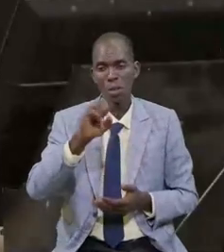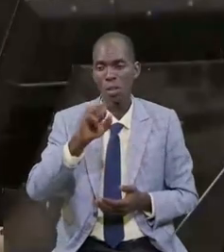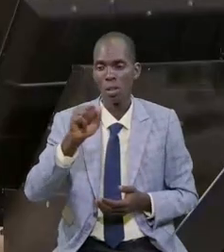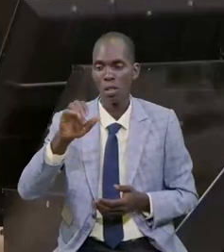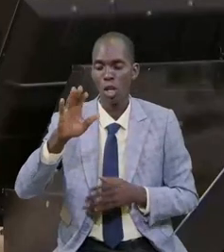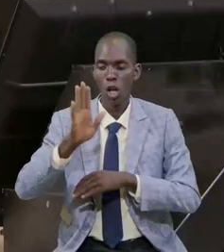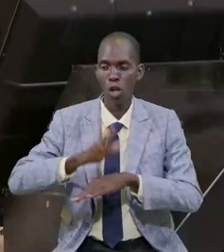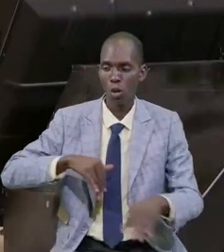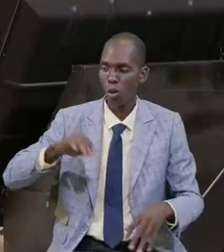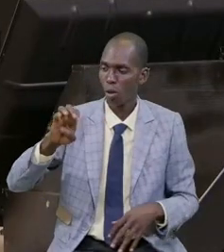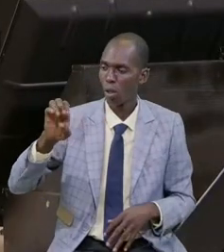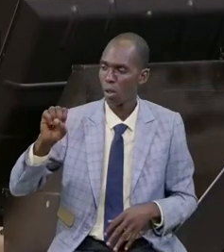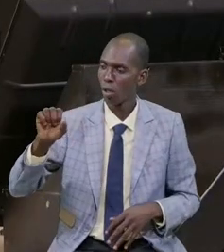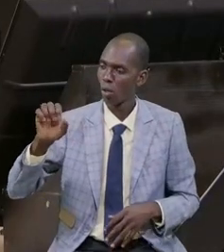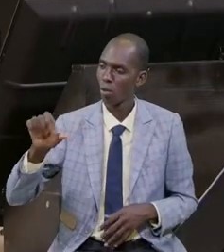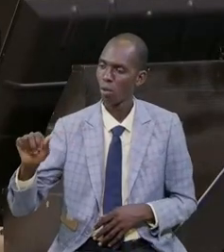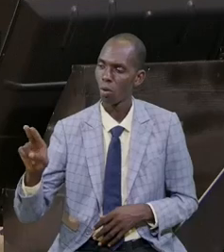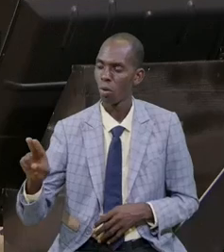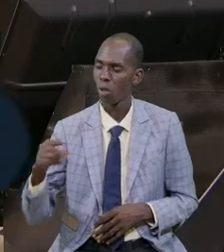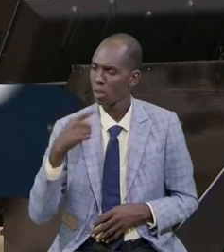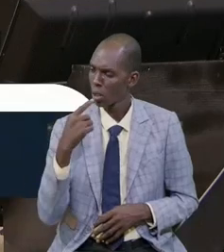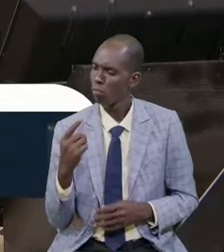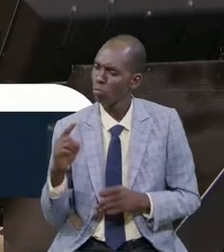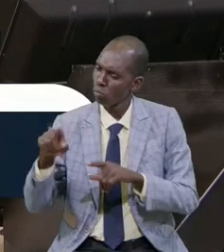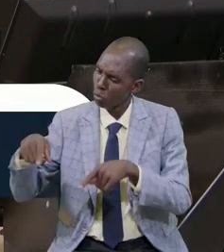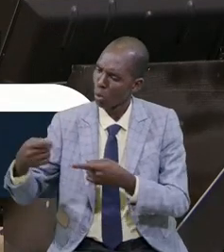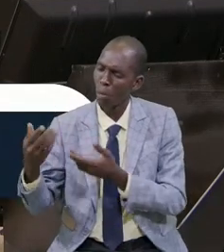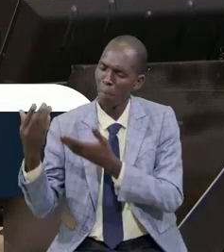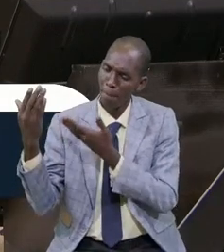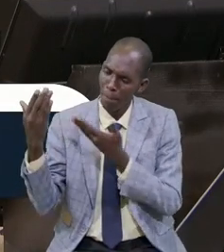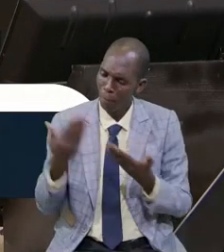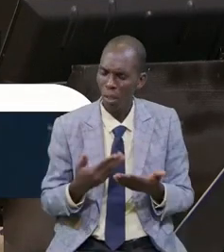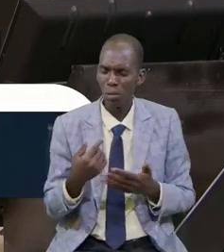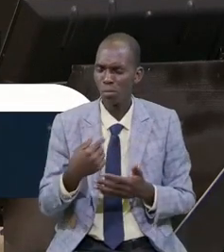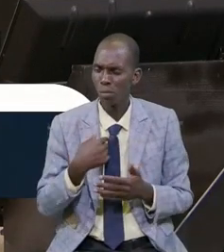Et la maman